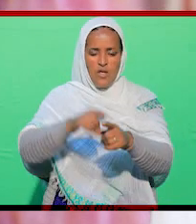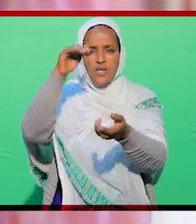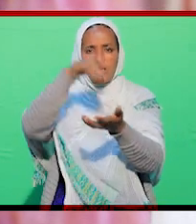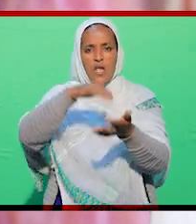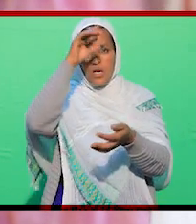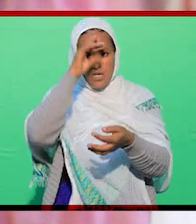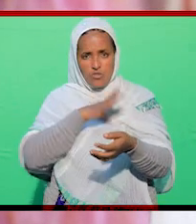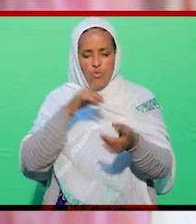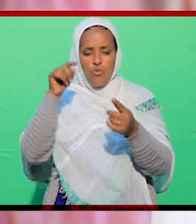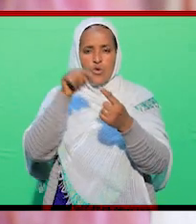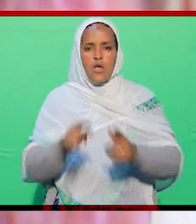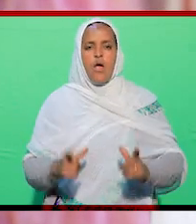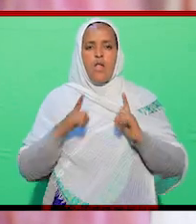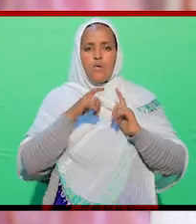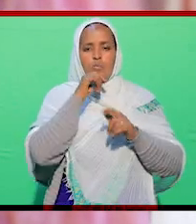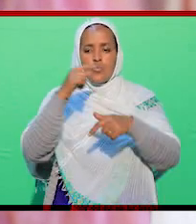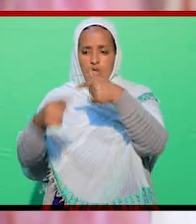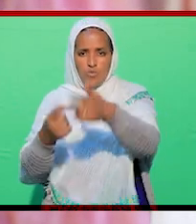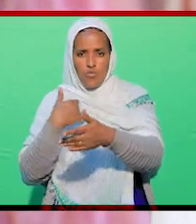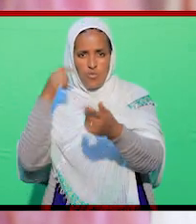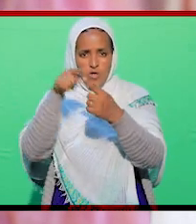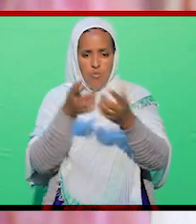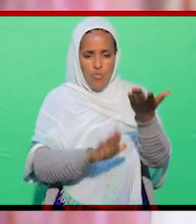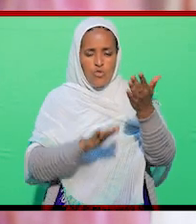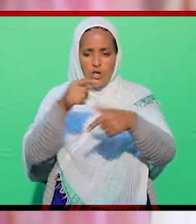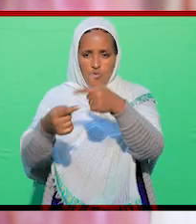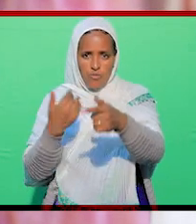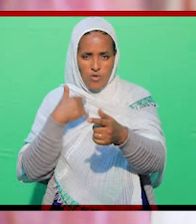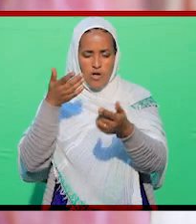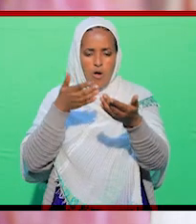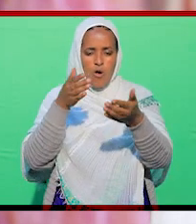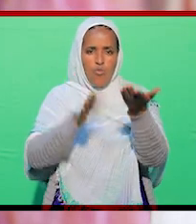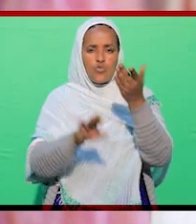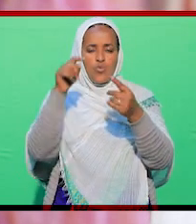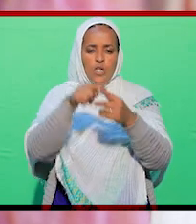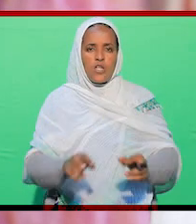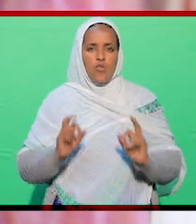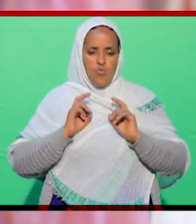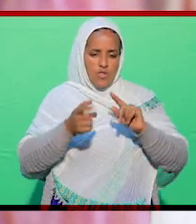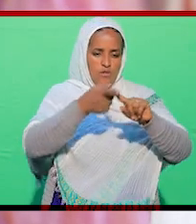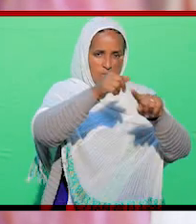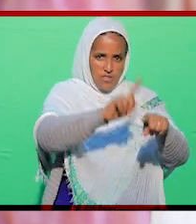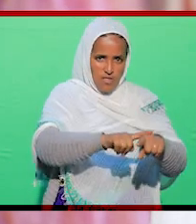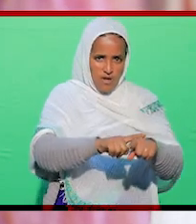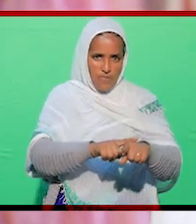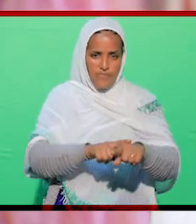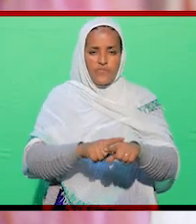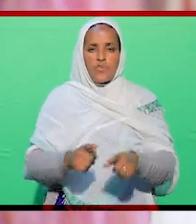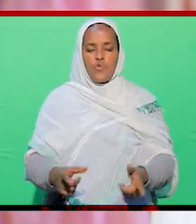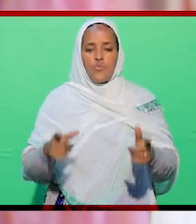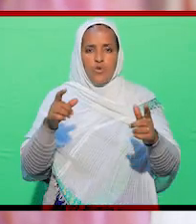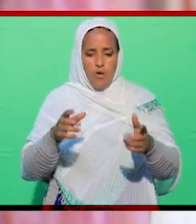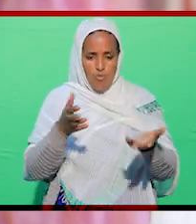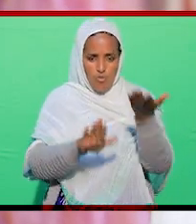ያመጣዋል፣ ይመልሰዋል። እንደገና ሰው ወደ አለመኖር ሂዶ የነበረው ወደ ሞት ሂዶ የነበረው ከሞት ወደ ምን ይመለሳል? ወደ